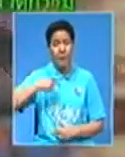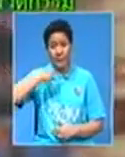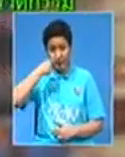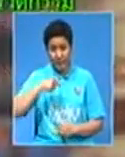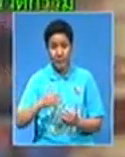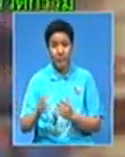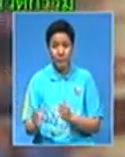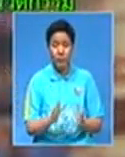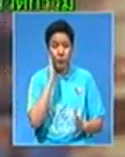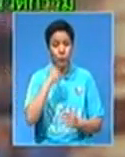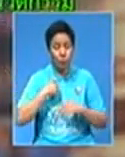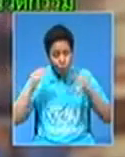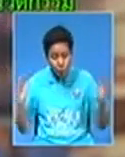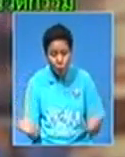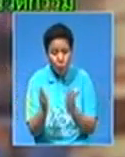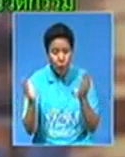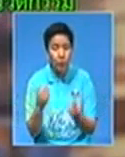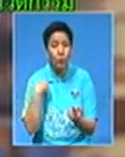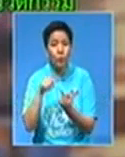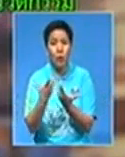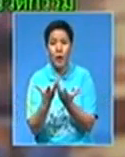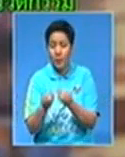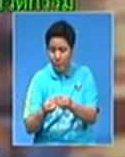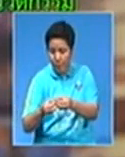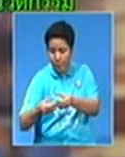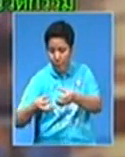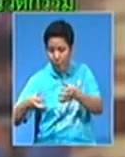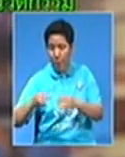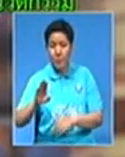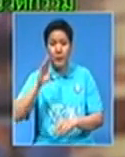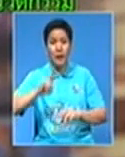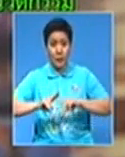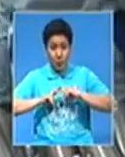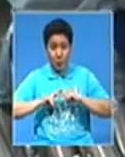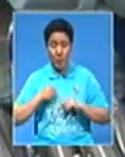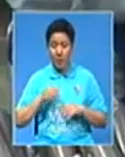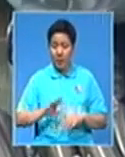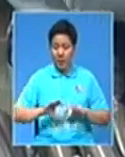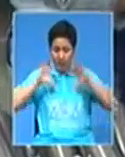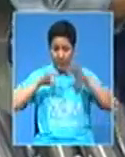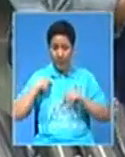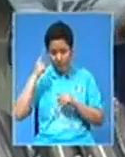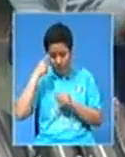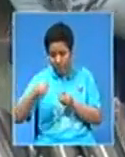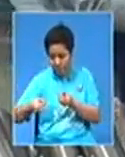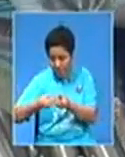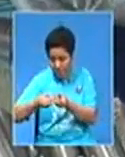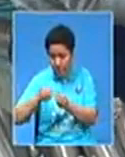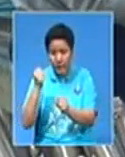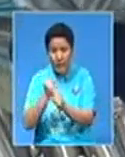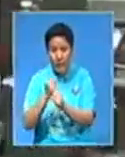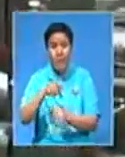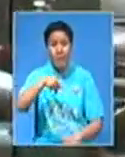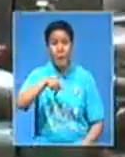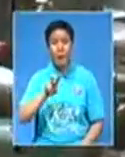เรื่องต่อไปคือการส่งเสริมและขยายความร่วมมือภาคเอกชนภาครัฐในรูปแบบของการเป็นหุ้นส่วน PPP นะครับ